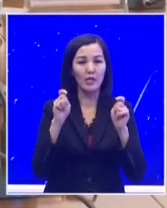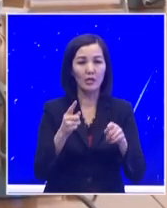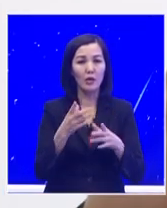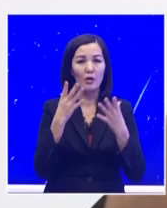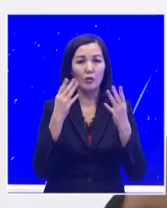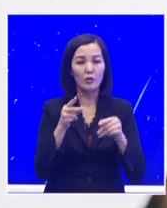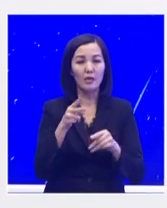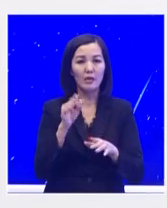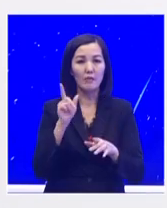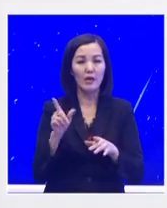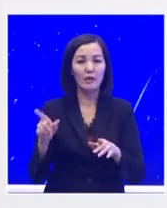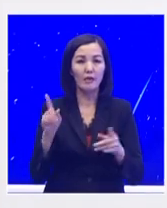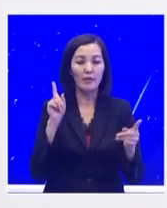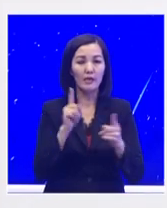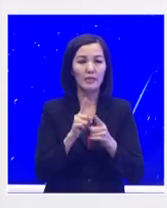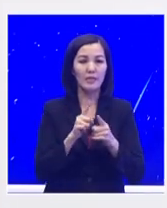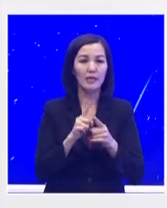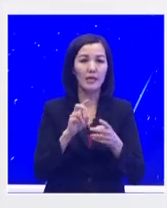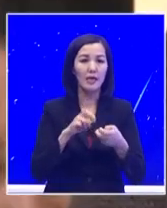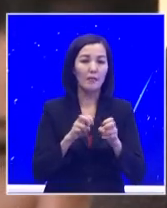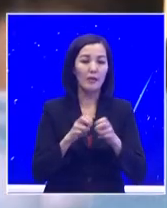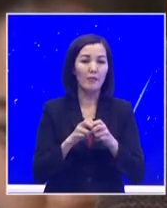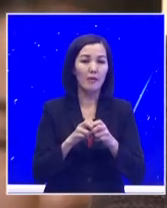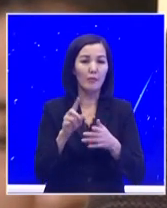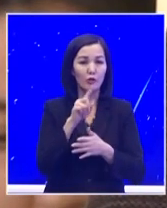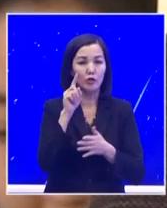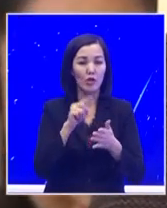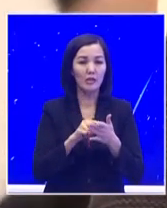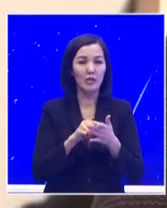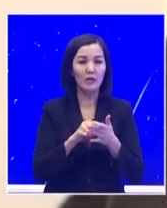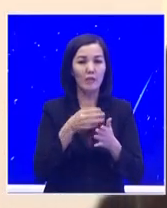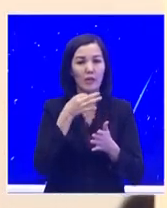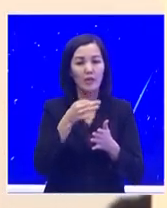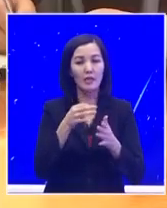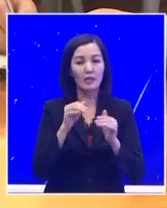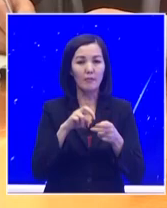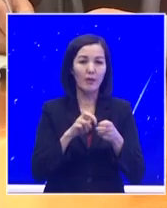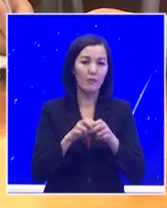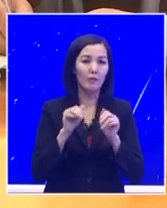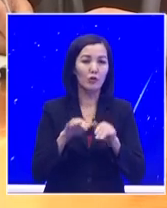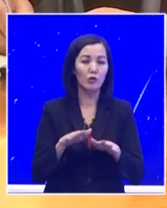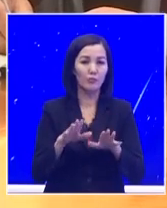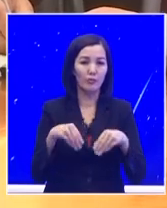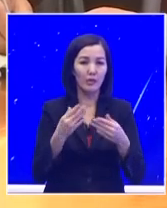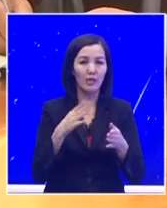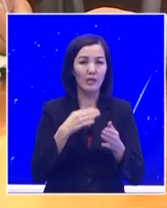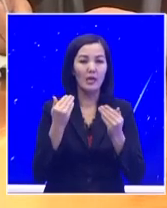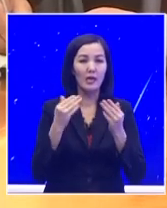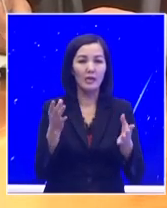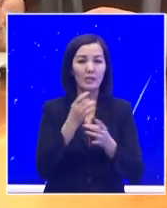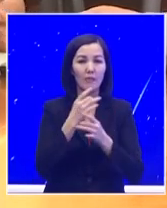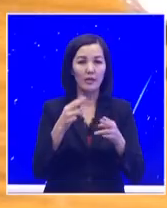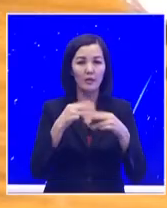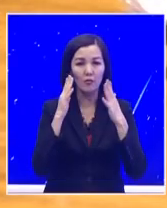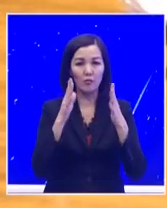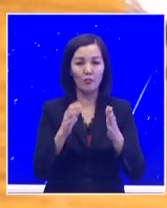2000 адамды қабылдайды. Халықтың көкейтесті сауалдары тыңдалып, мүмкіндігінше мәселесін шешіп береді. Мұнда бөлек қазір мәдениетке көңіл